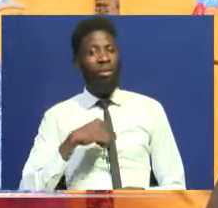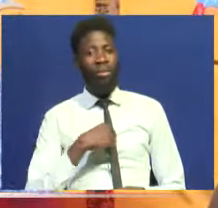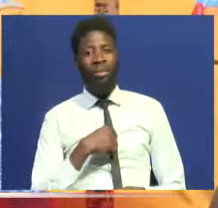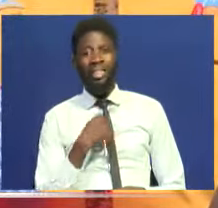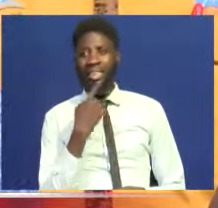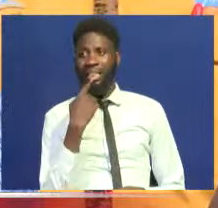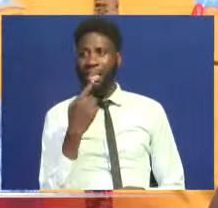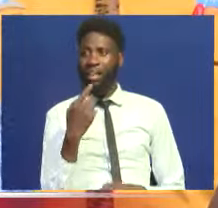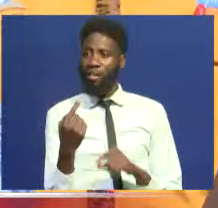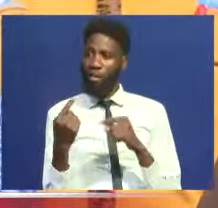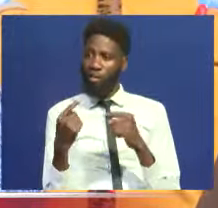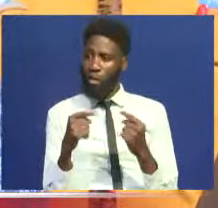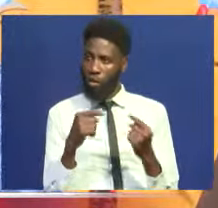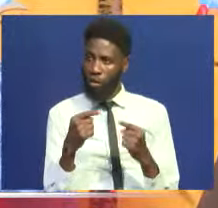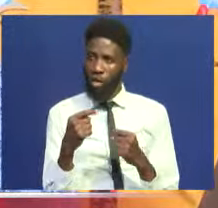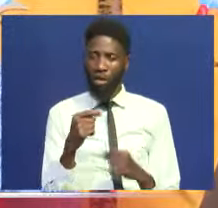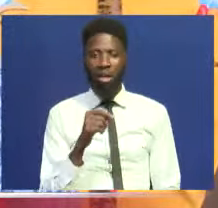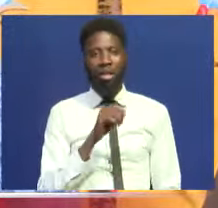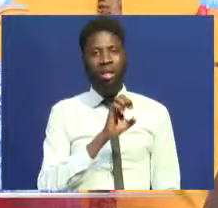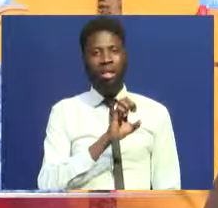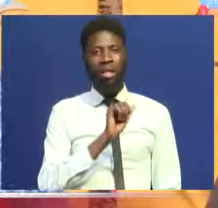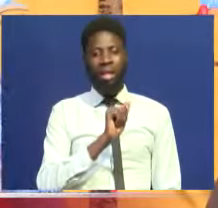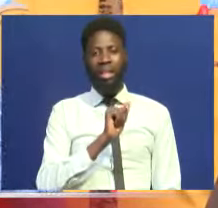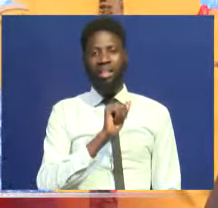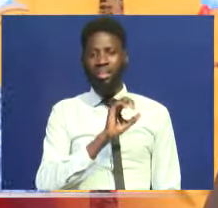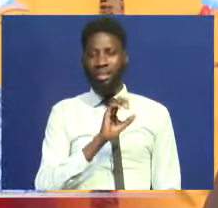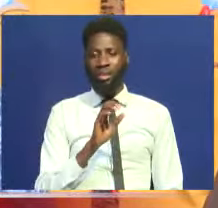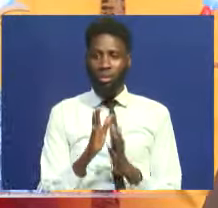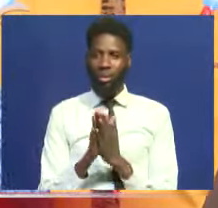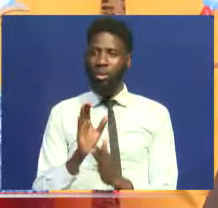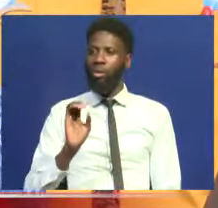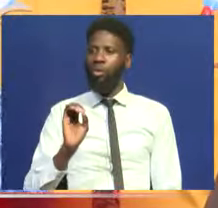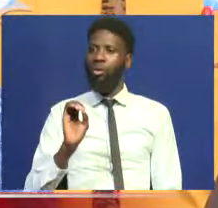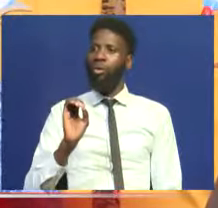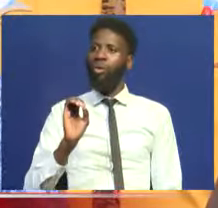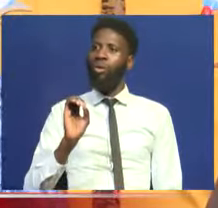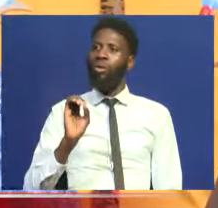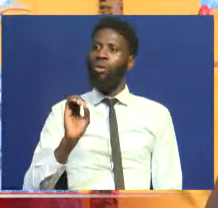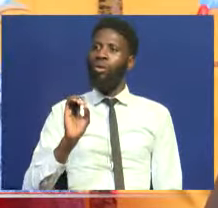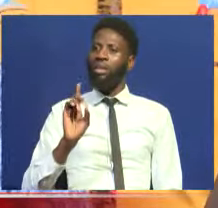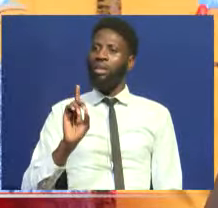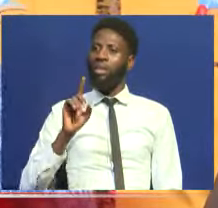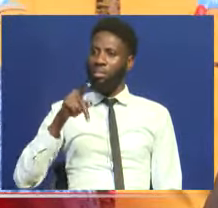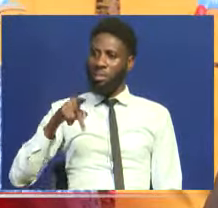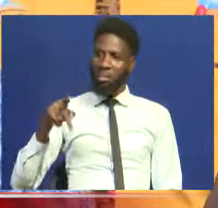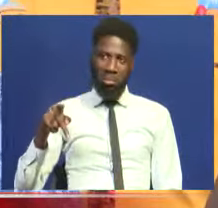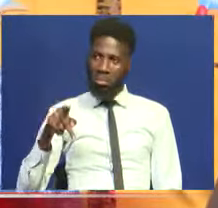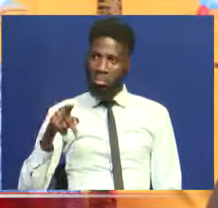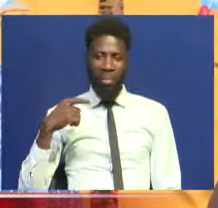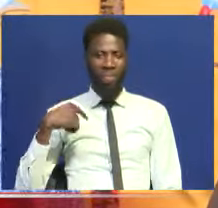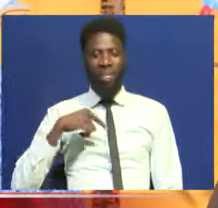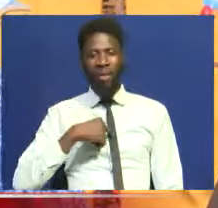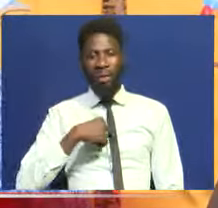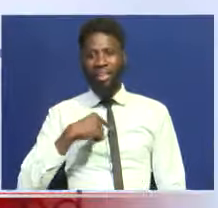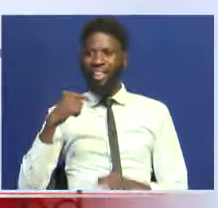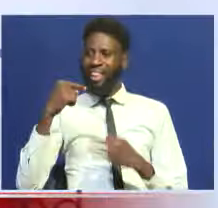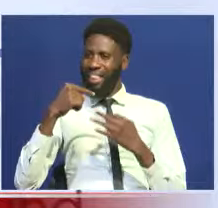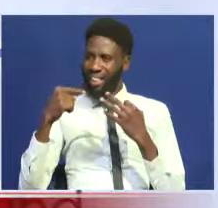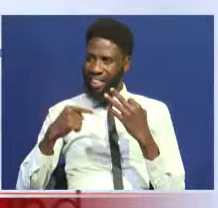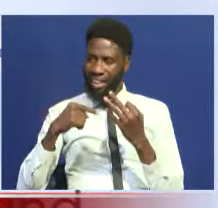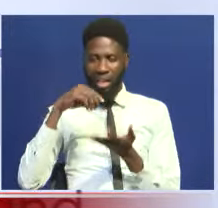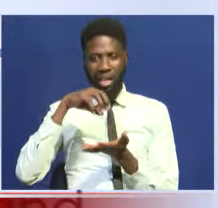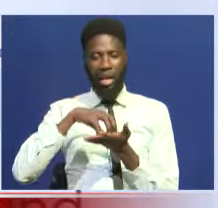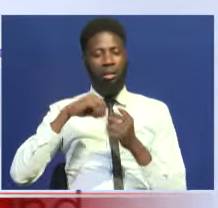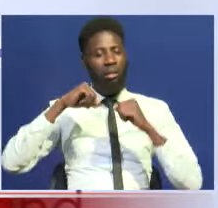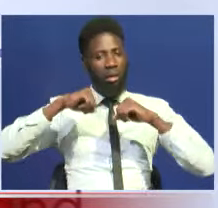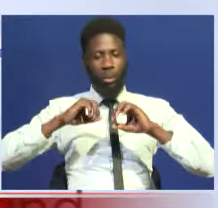there's a fight between EACC and ODPP. No, there is no fight. We have just disagreed with them on three cases.